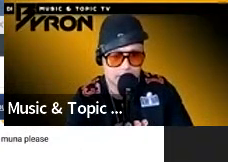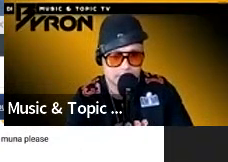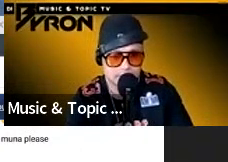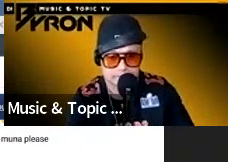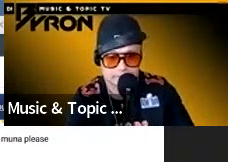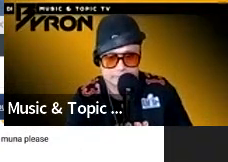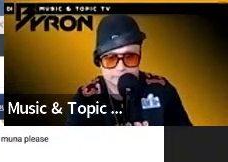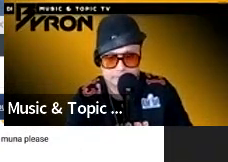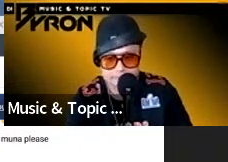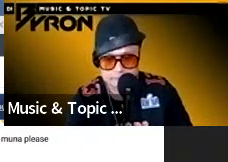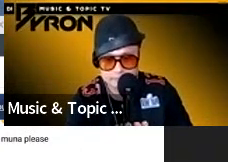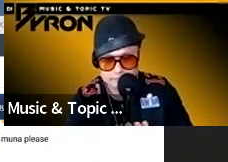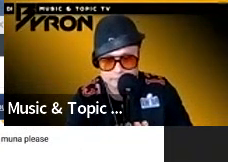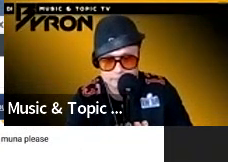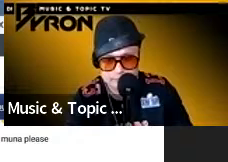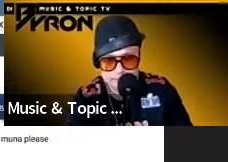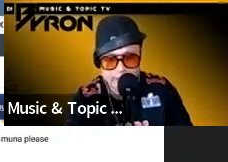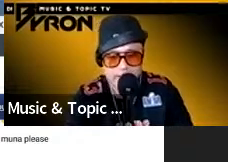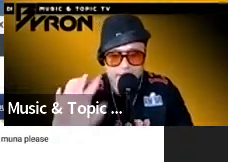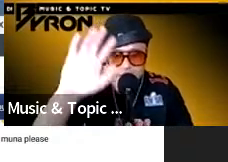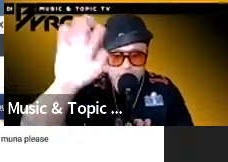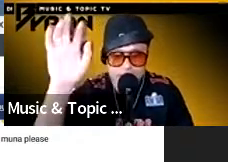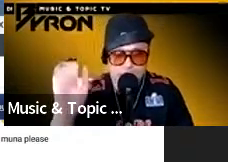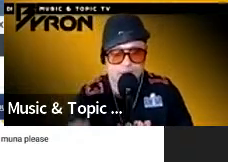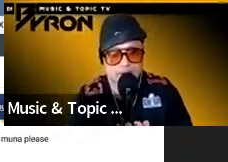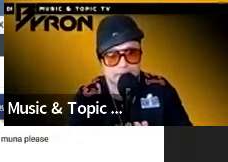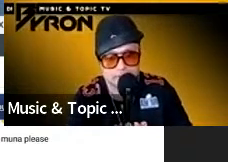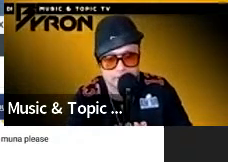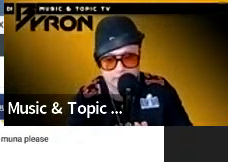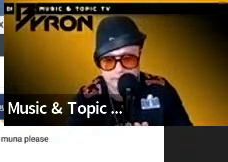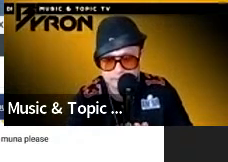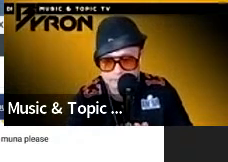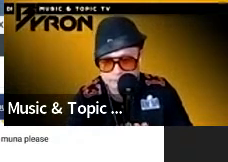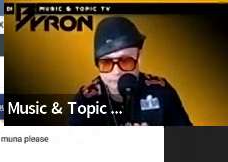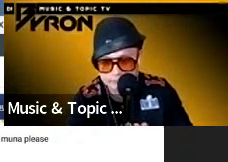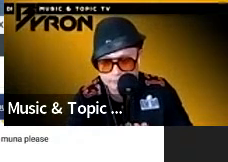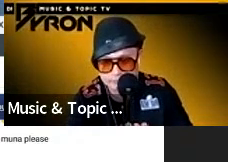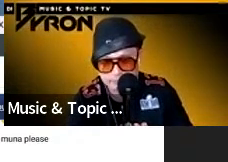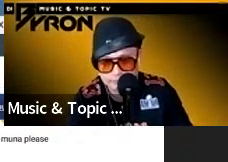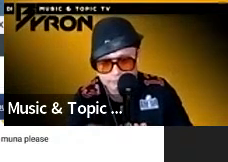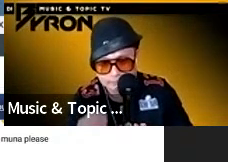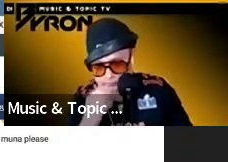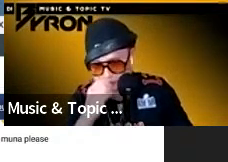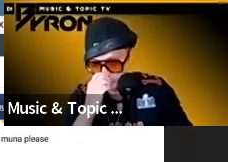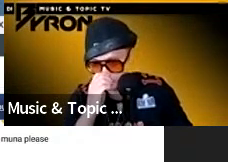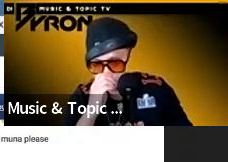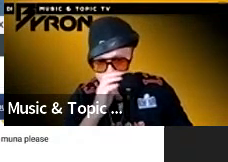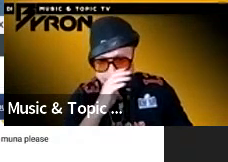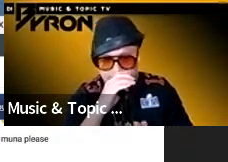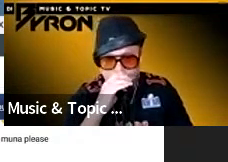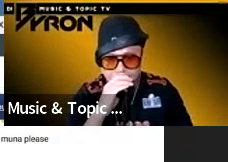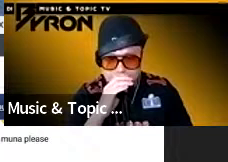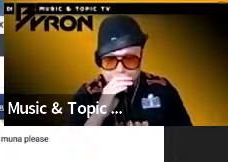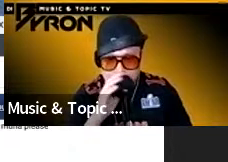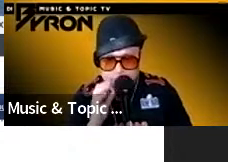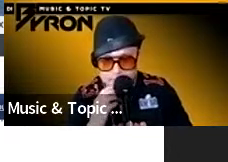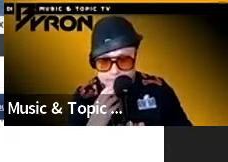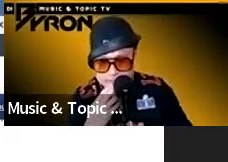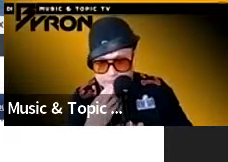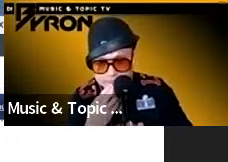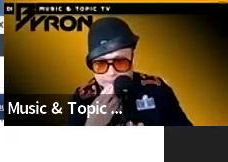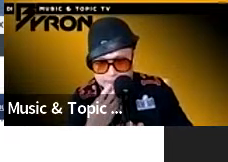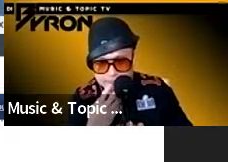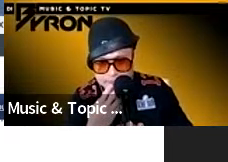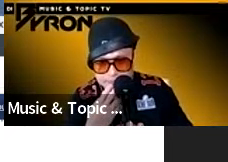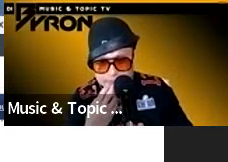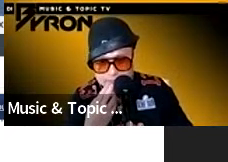to. Inaresto na. Island sa Timor-Leste, si dating Congressman Arnolfo Teves Jr.